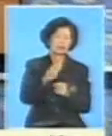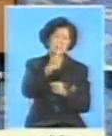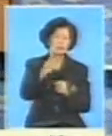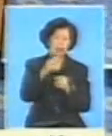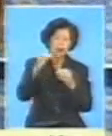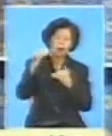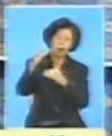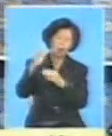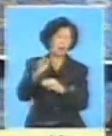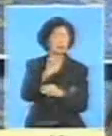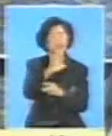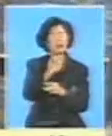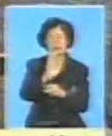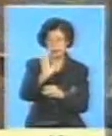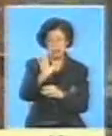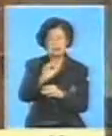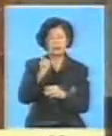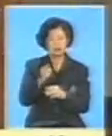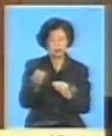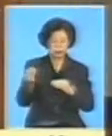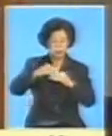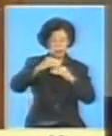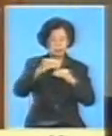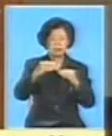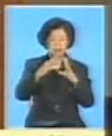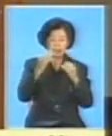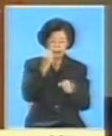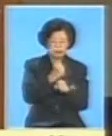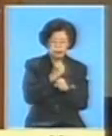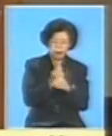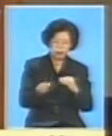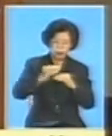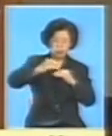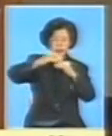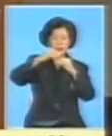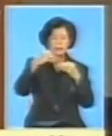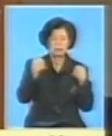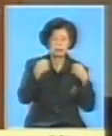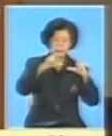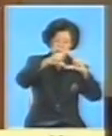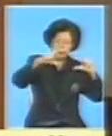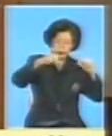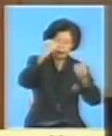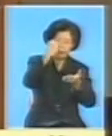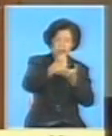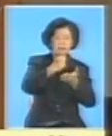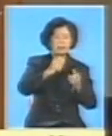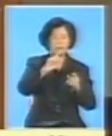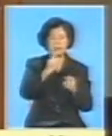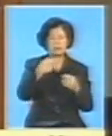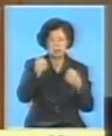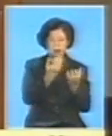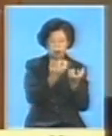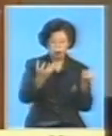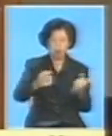ออกสินค้าอย่างเดียวก็คงไม่ได้อีกเพราะนั้นเราต้องเพิ่มเติมเรื่องการผลิตของประเทศนี้ให้มากขึ้นนะครับมีแบรนด์มีนวัตกรรมใหม่ๆอะไรของเราออกมานะ